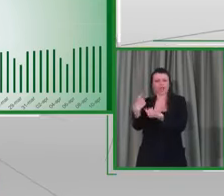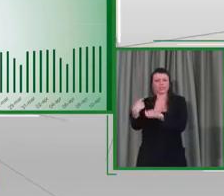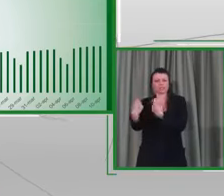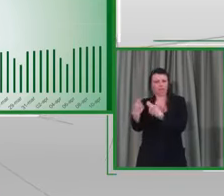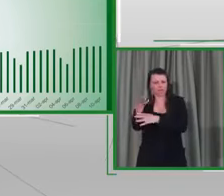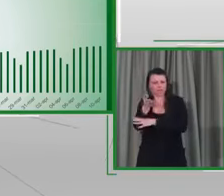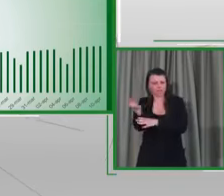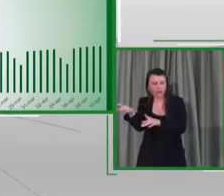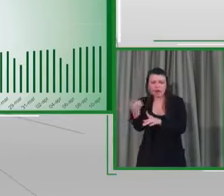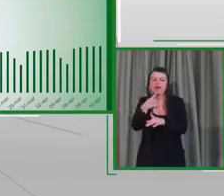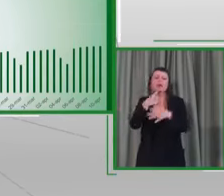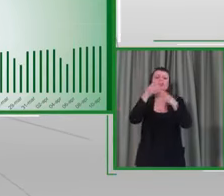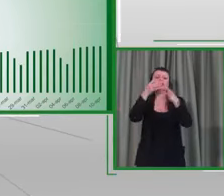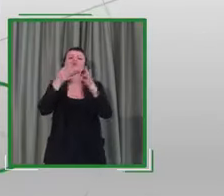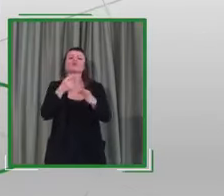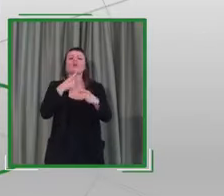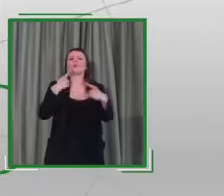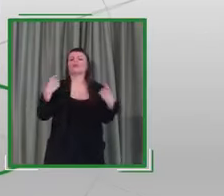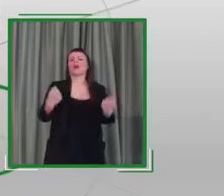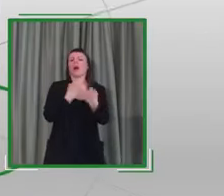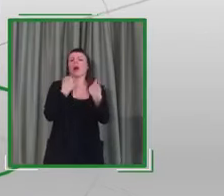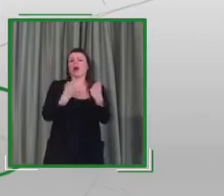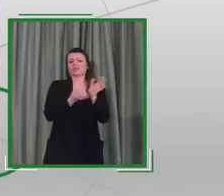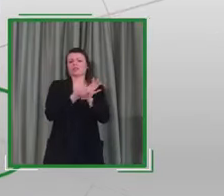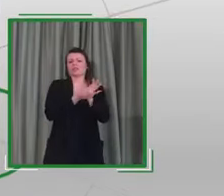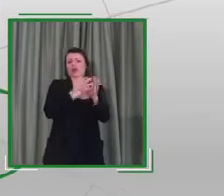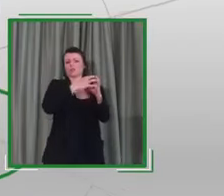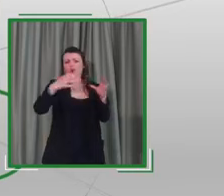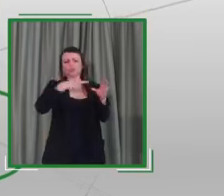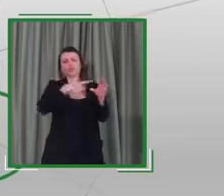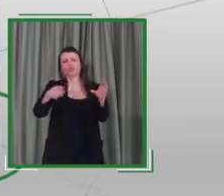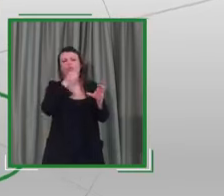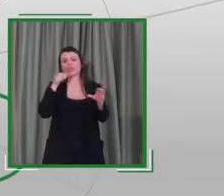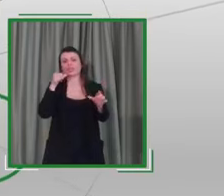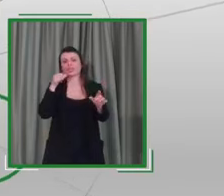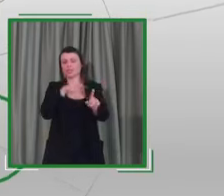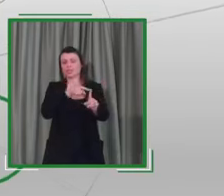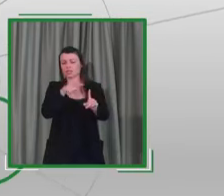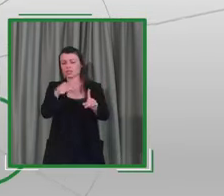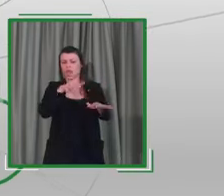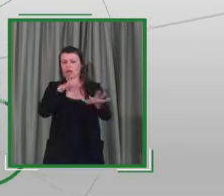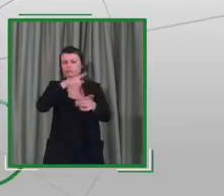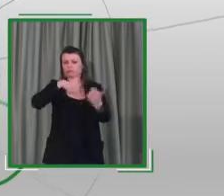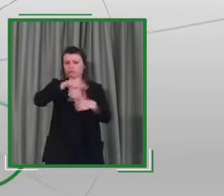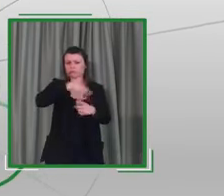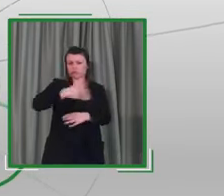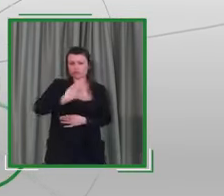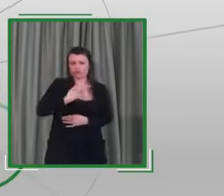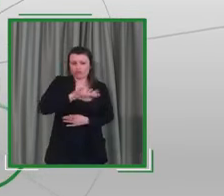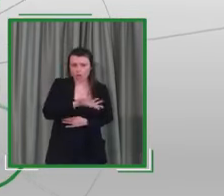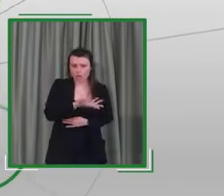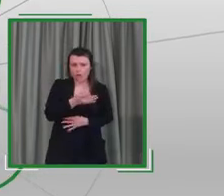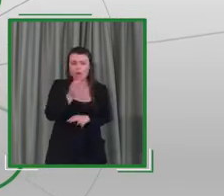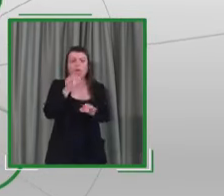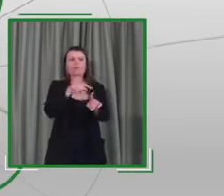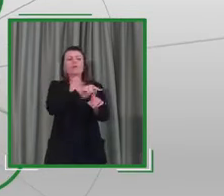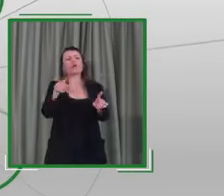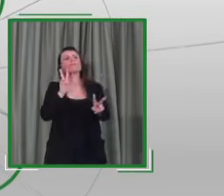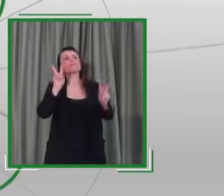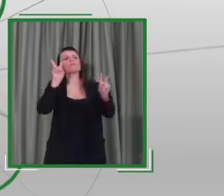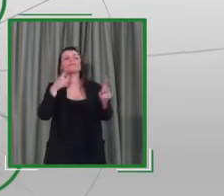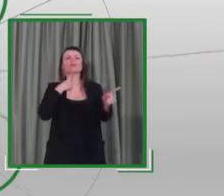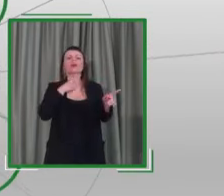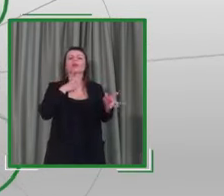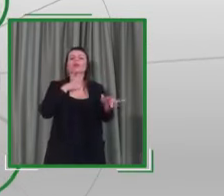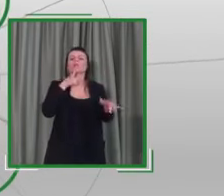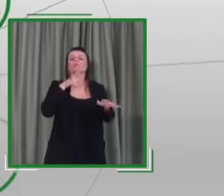delle attività produttive essenziali quindi quegli spostamenti i cosiddetti autorizzati però